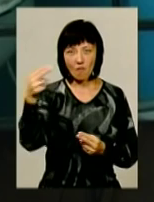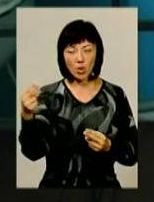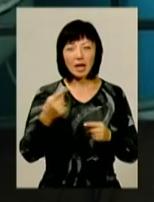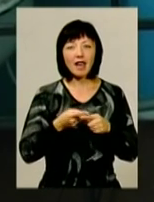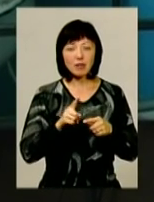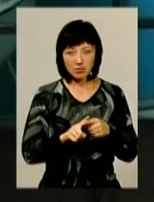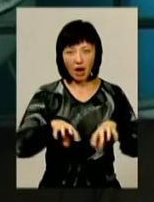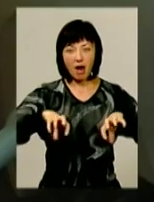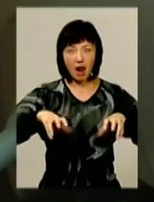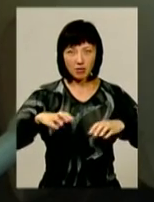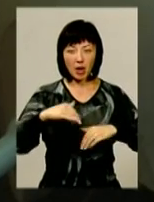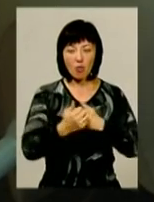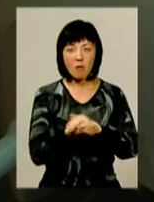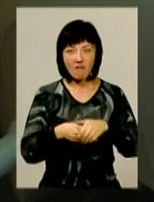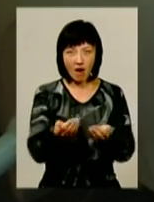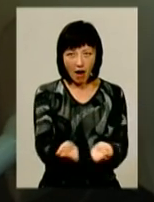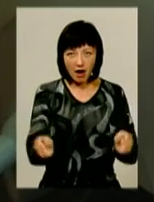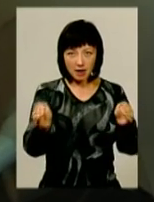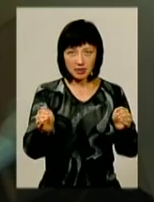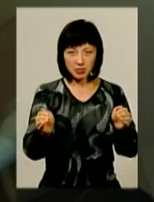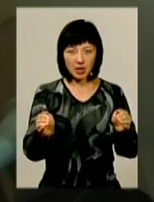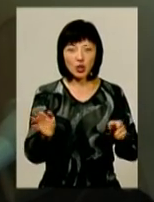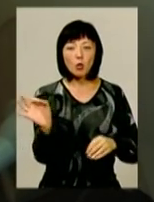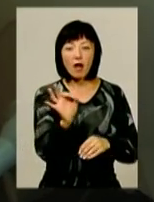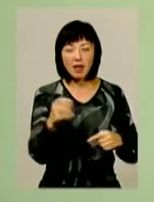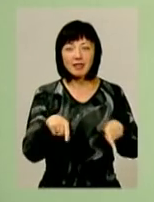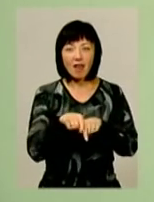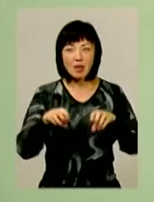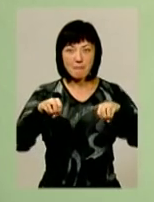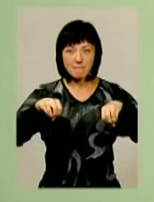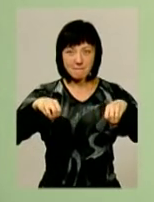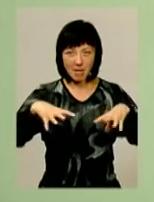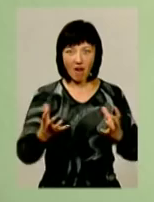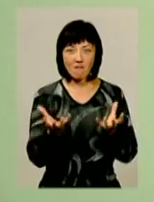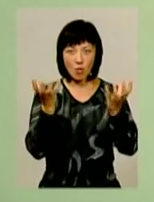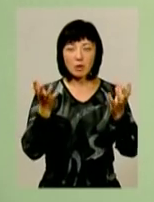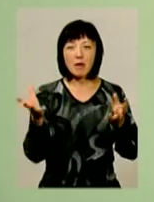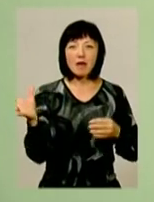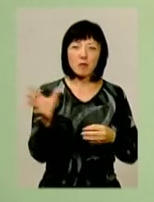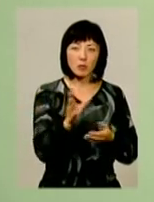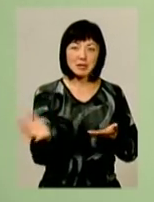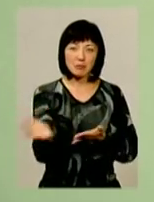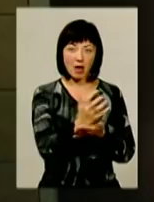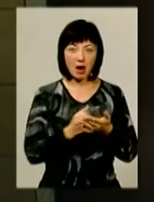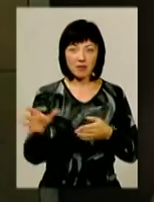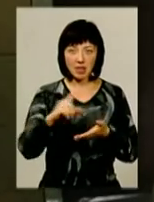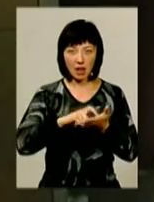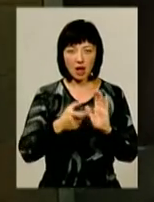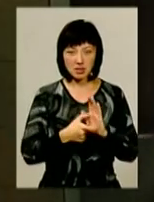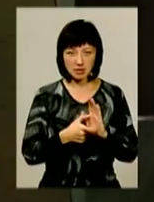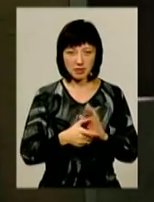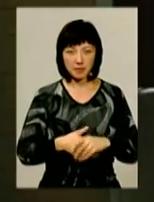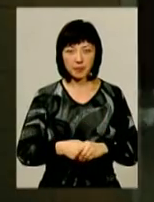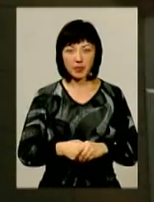зловмисник кранами і рукомийниками із шкільної вбиральні, та навіть плафонами, які познімав чи не у всіх класних кімнатах. Лежать